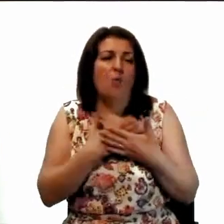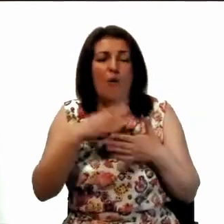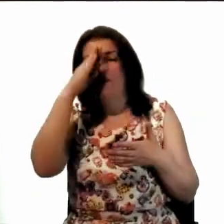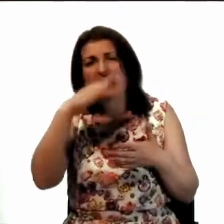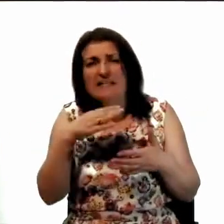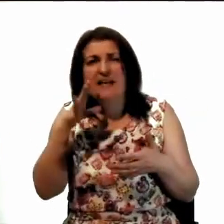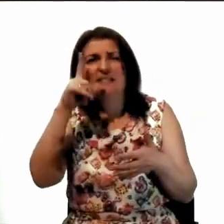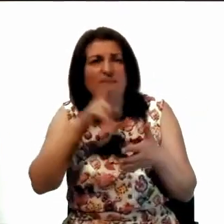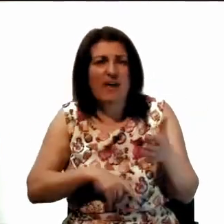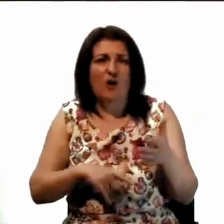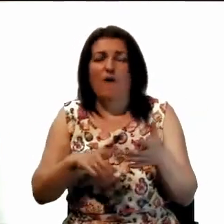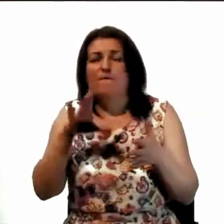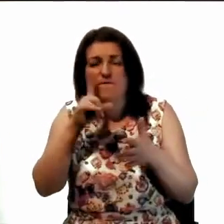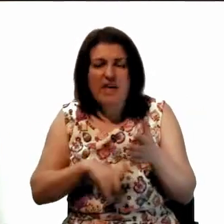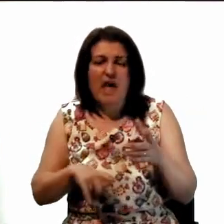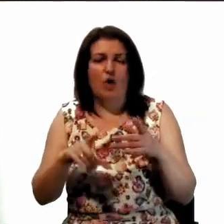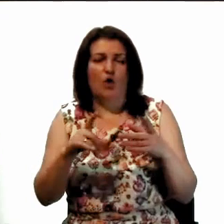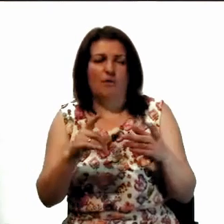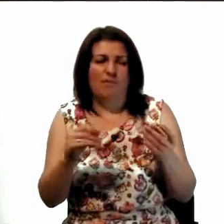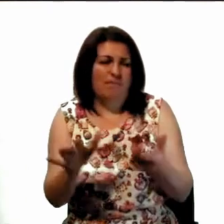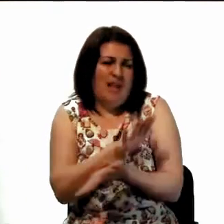верою, верою, даром.